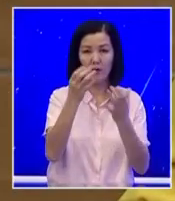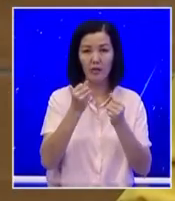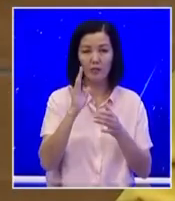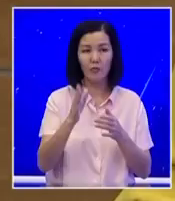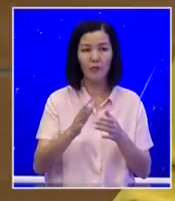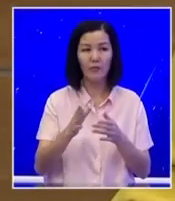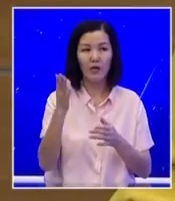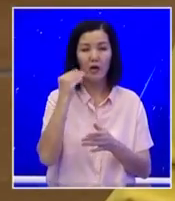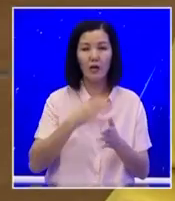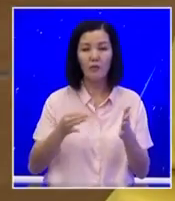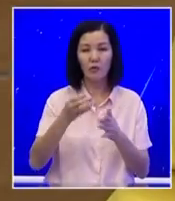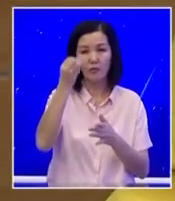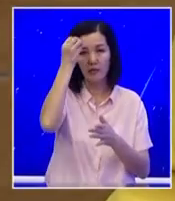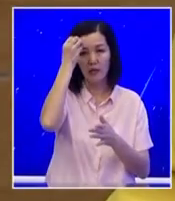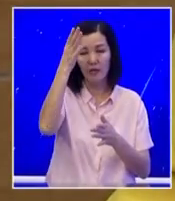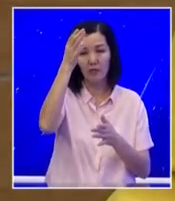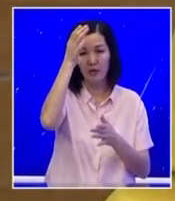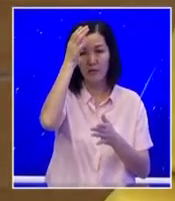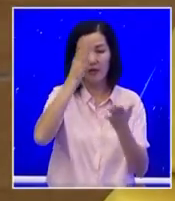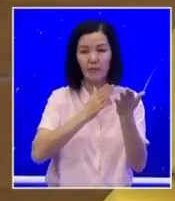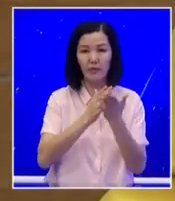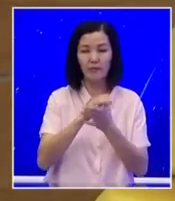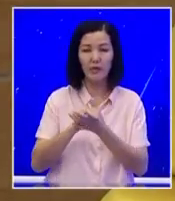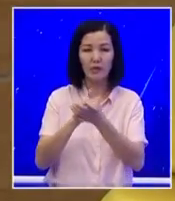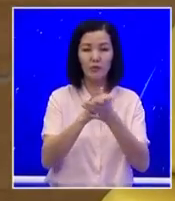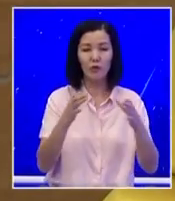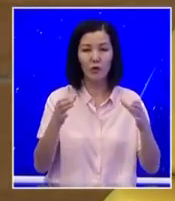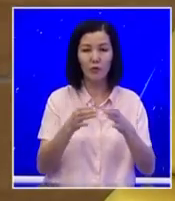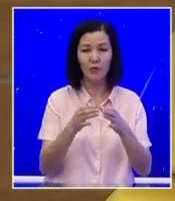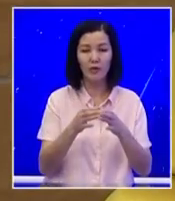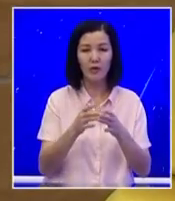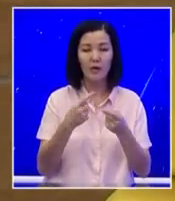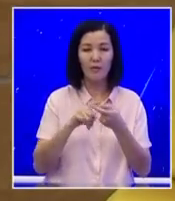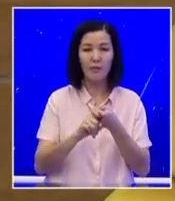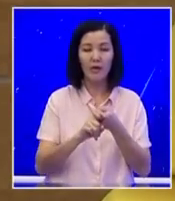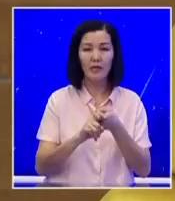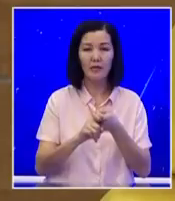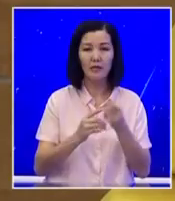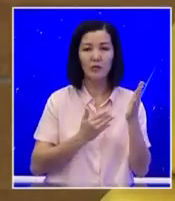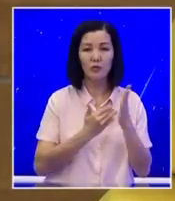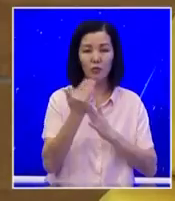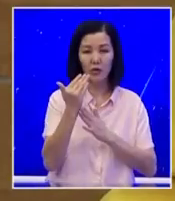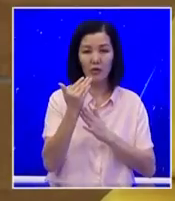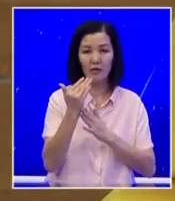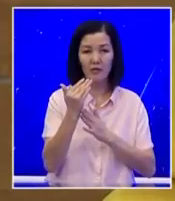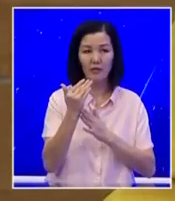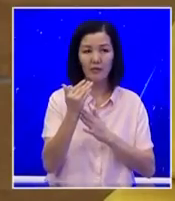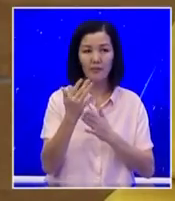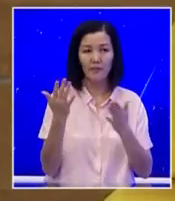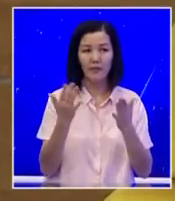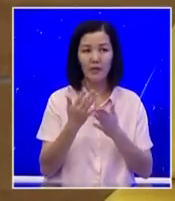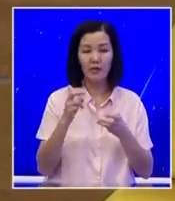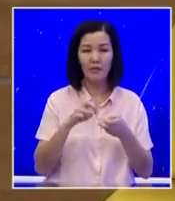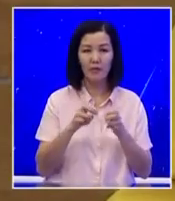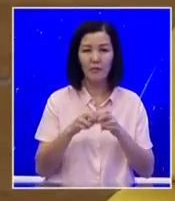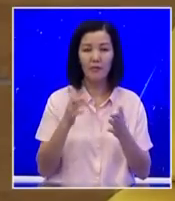білім және ғылым қызметкерлері кәсіподақ ұйымының арасында байланыс өте жоғары. Қандай да бір